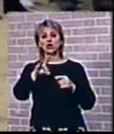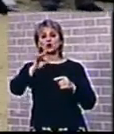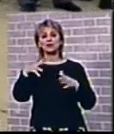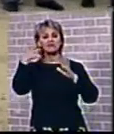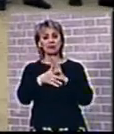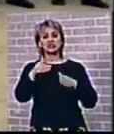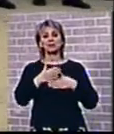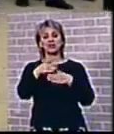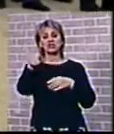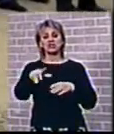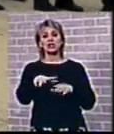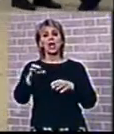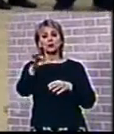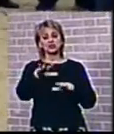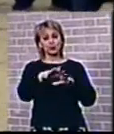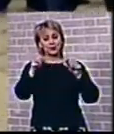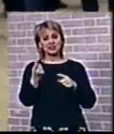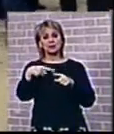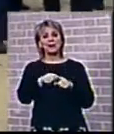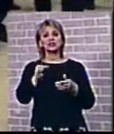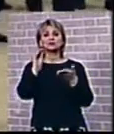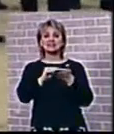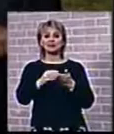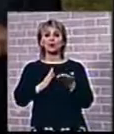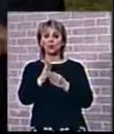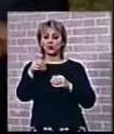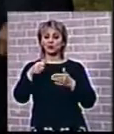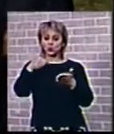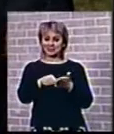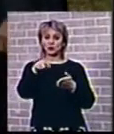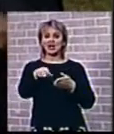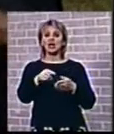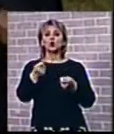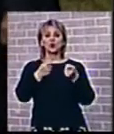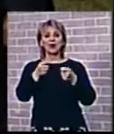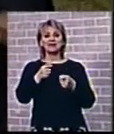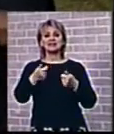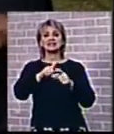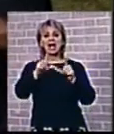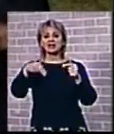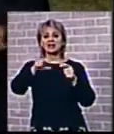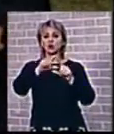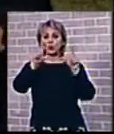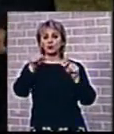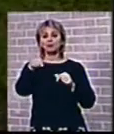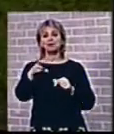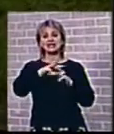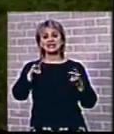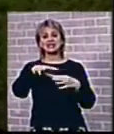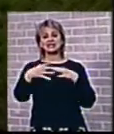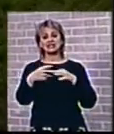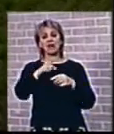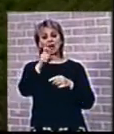воплощен при поддержке областного правительства. Поэтому символическую пусковую кнопку нажали руководитель агродивизиона холдинга и министр